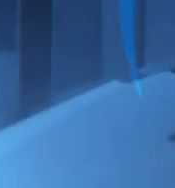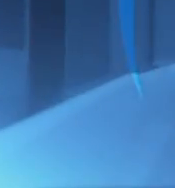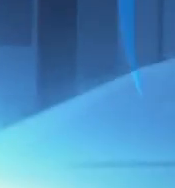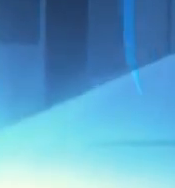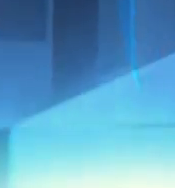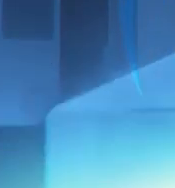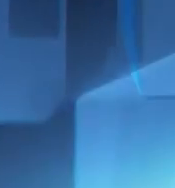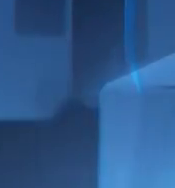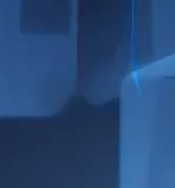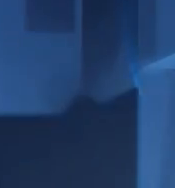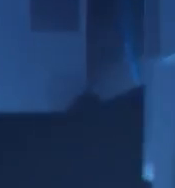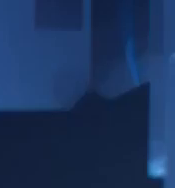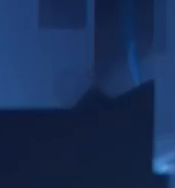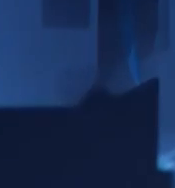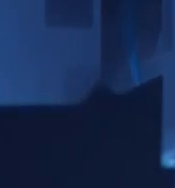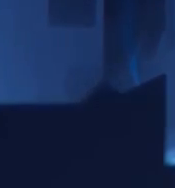Хамзин, телеканал ШТСУ.